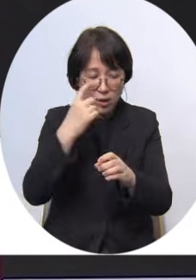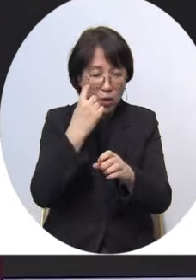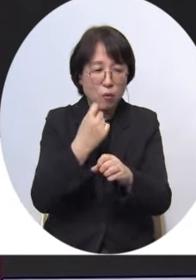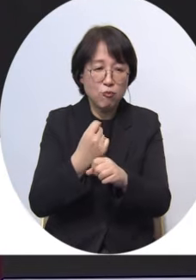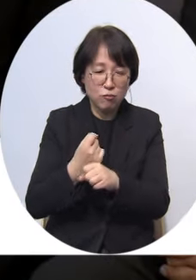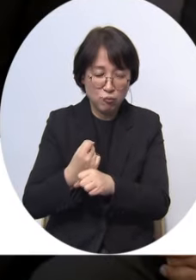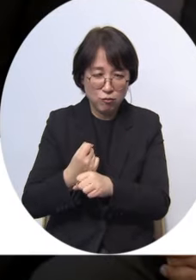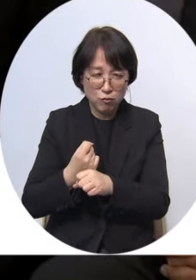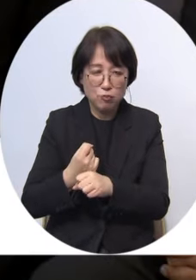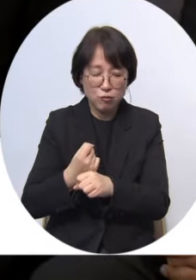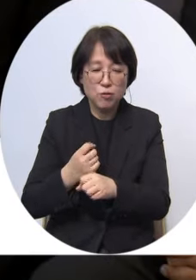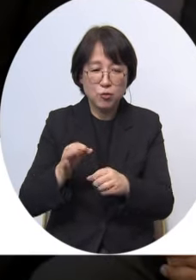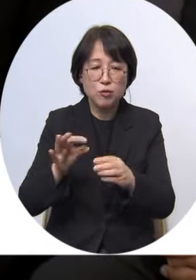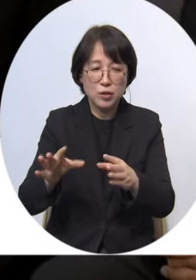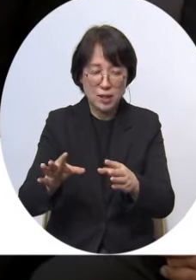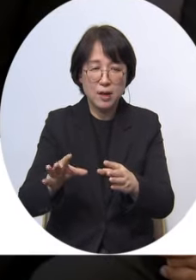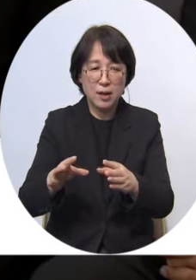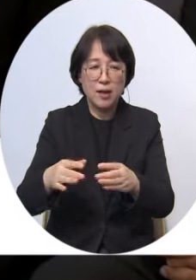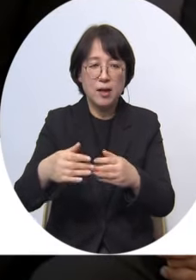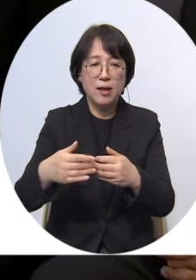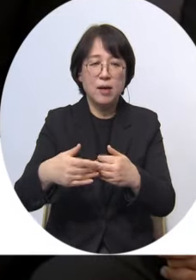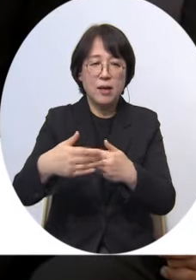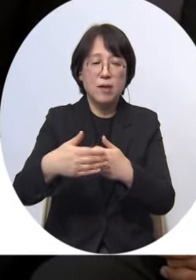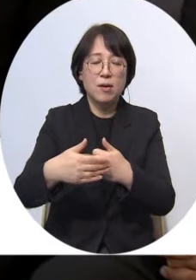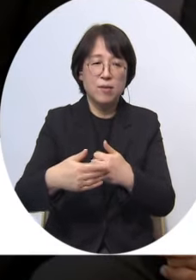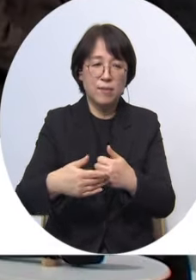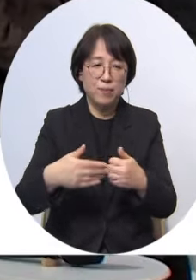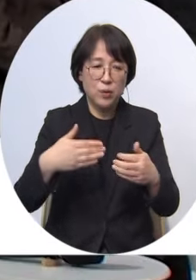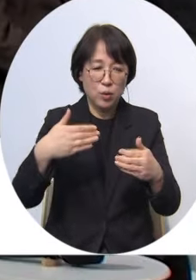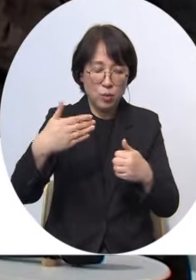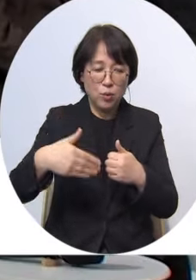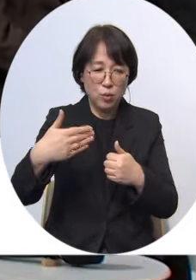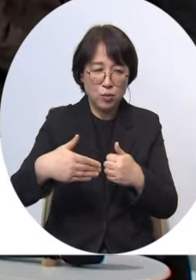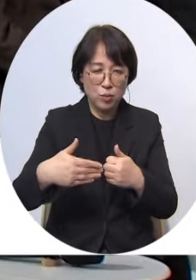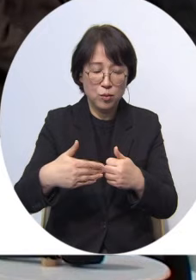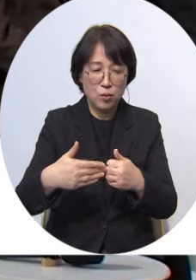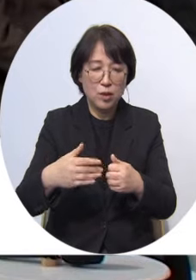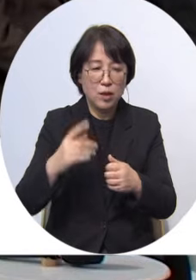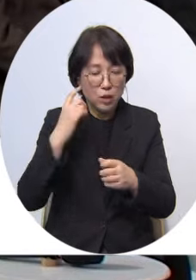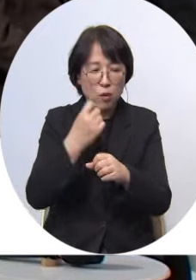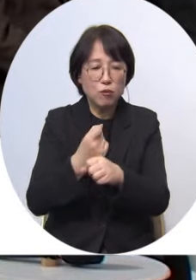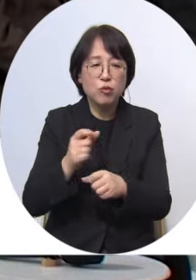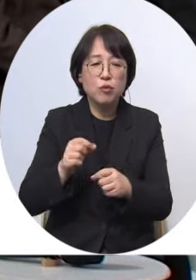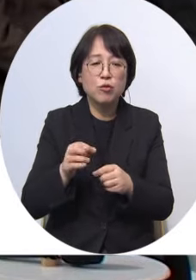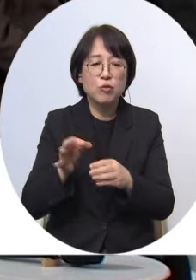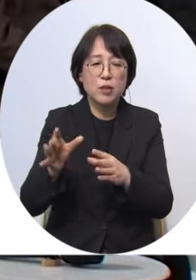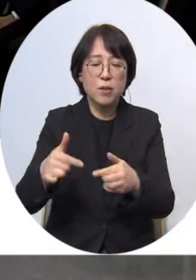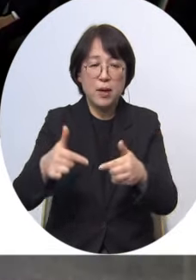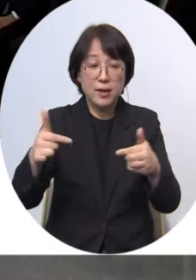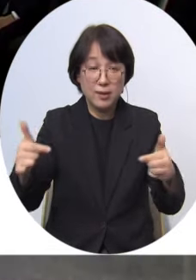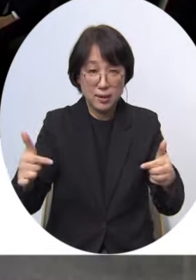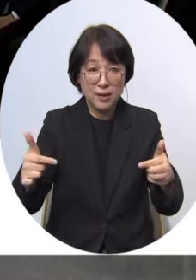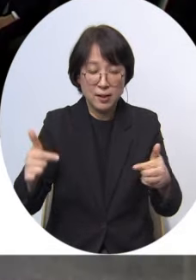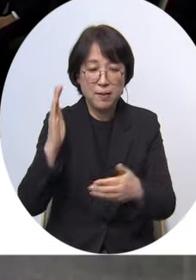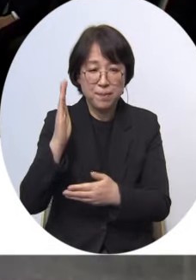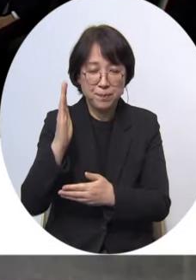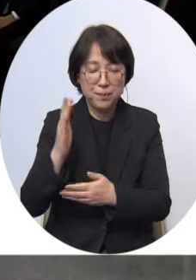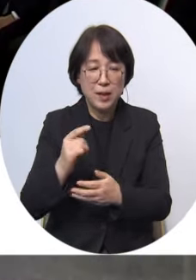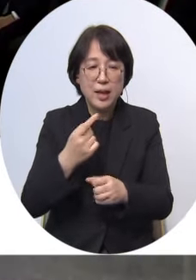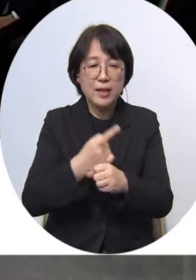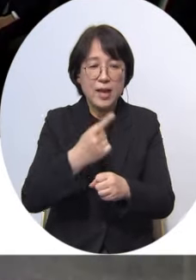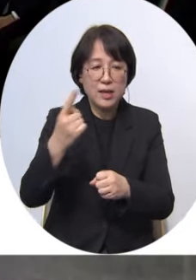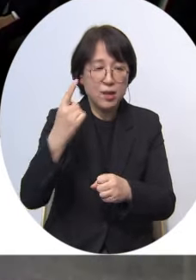요구하는 목소리가 나오자 윤 대통령은 지원을 대폭 확대하겠다는 뜻도 재차 전했습니다. 내년도 예산을 만들 때 R&D 예산을